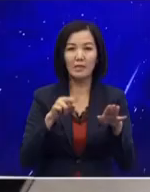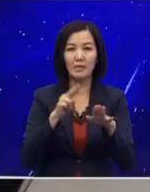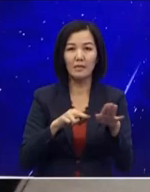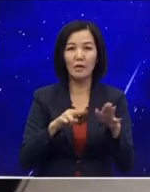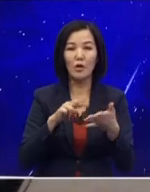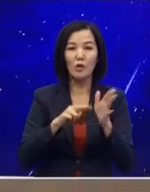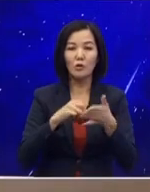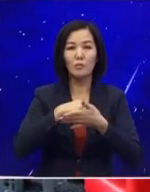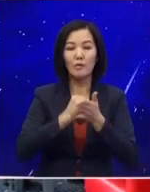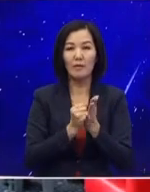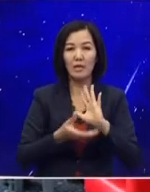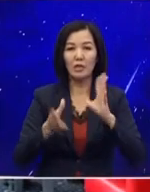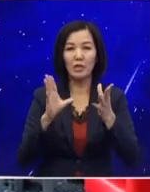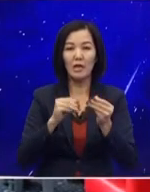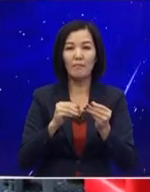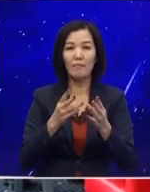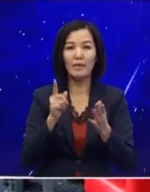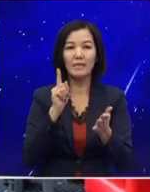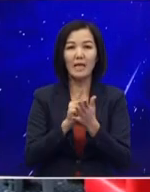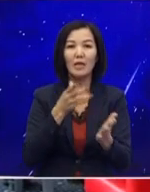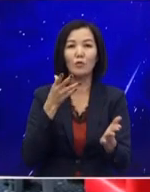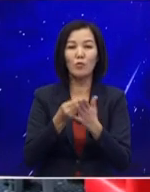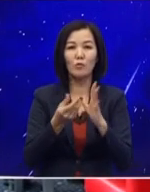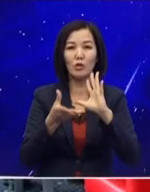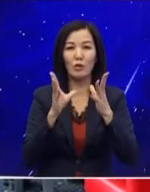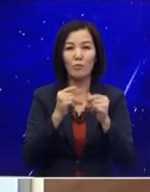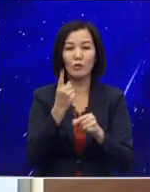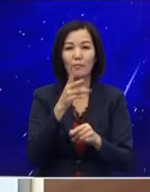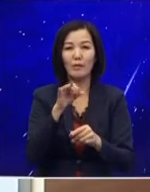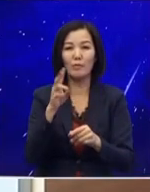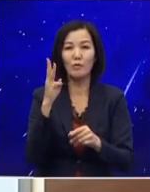Мен жоспар бектілген. Жалпы салық төлеушілер бойынша